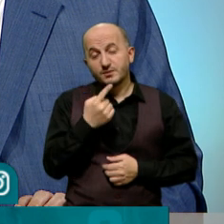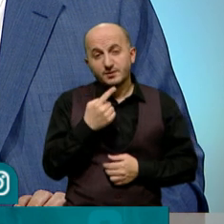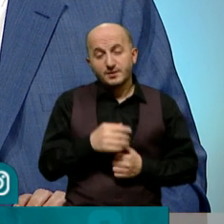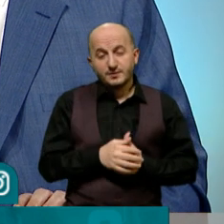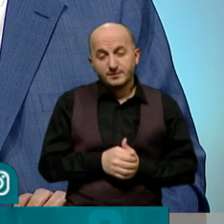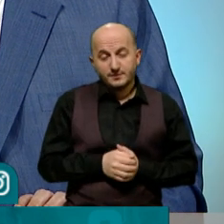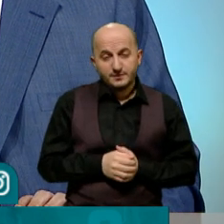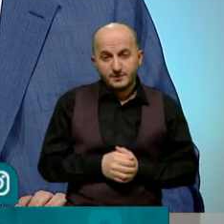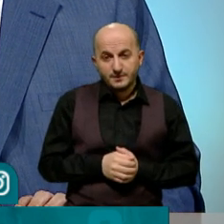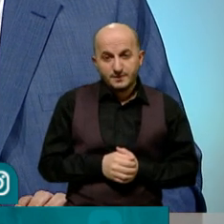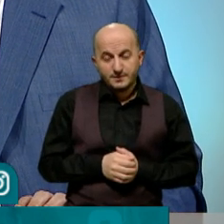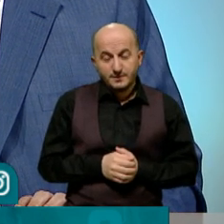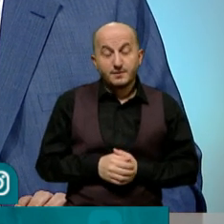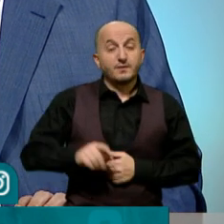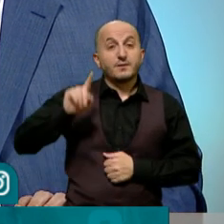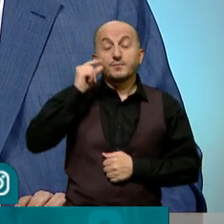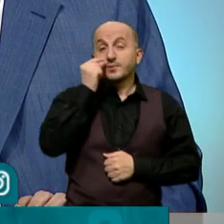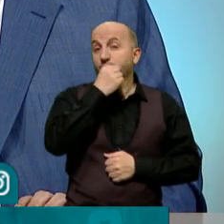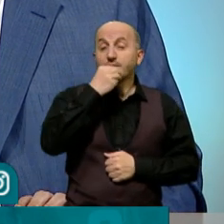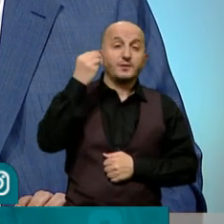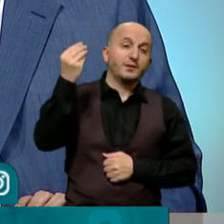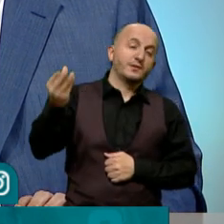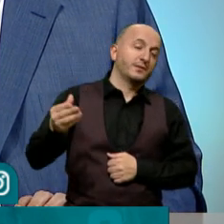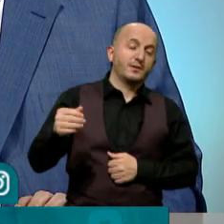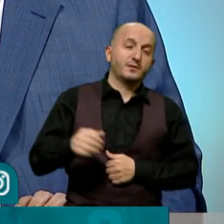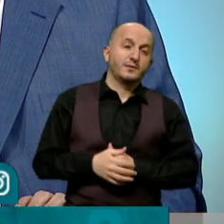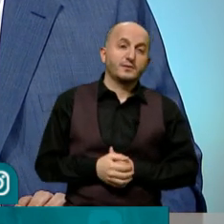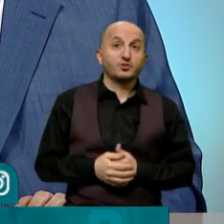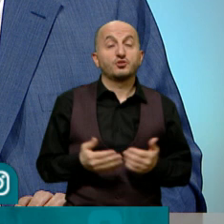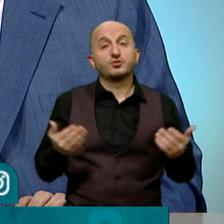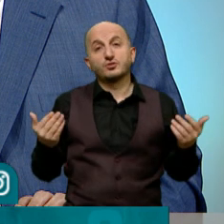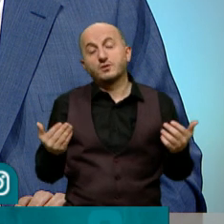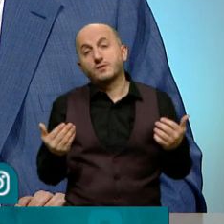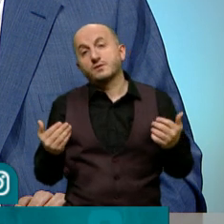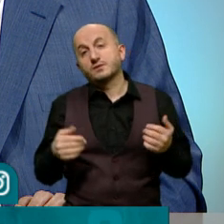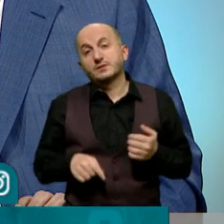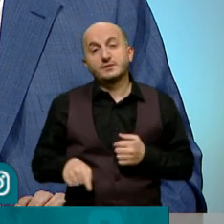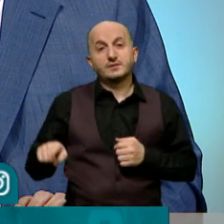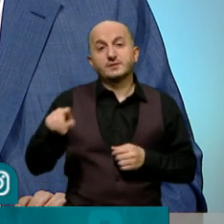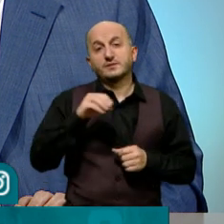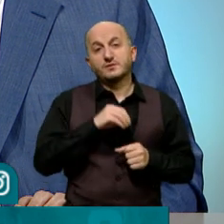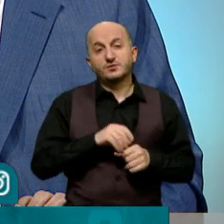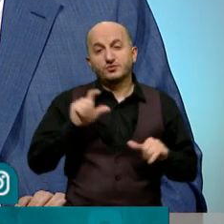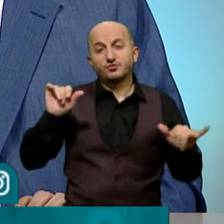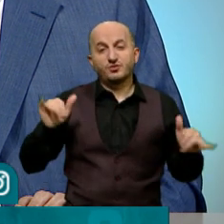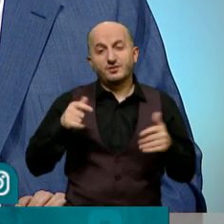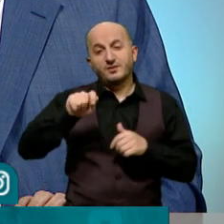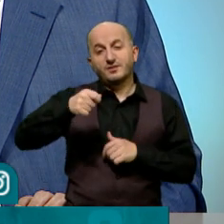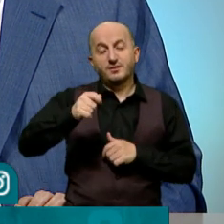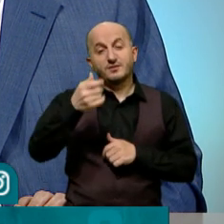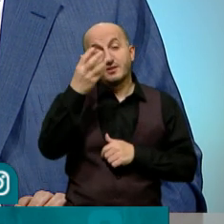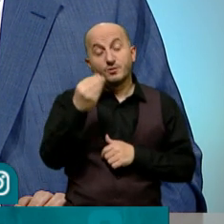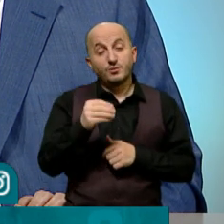Bize peki. Rabbim kolaylıklar ihsan eylesin Fatma Hanım. İnşallah sizin için de bir cennet anahtarı olur o